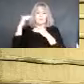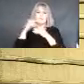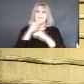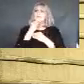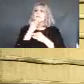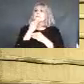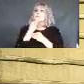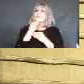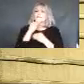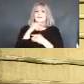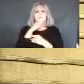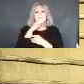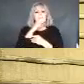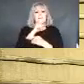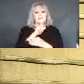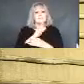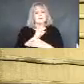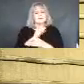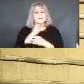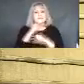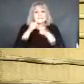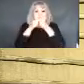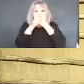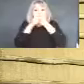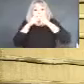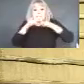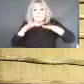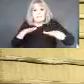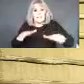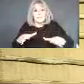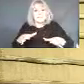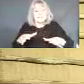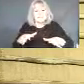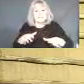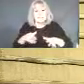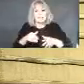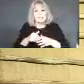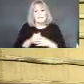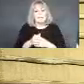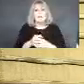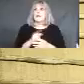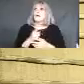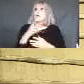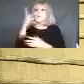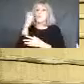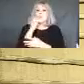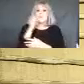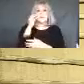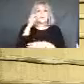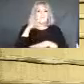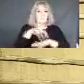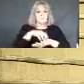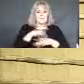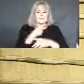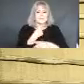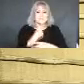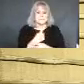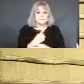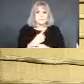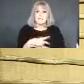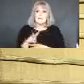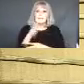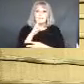die seën, nee, dis mos ons seën gebed, kan ek gauw, ek wil gauw, jy moet hoor, hoe werk het in die praktijk, hoor wat Petrus sê,